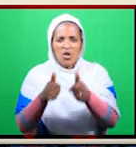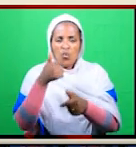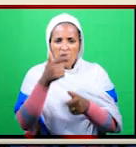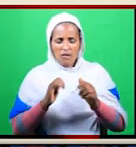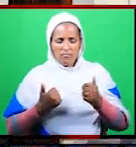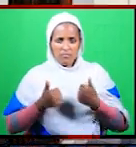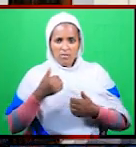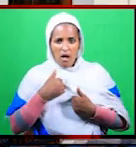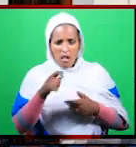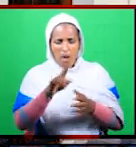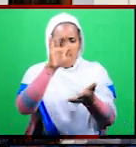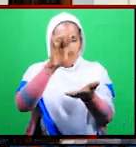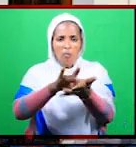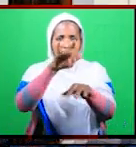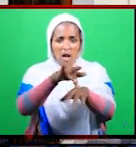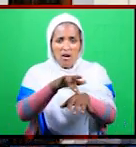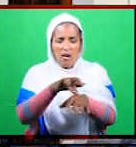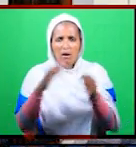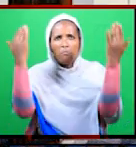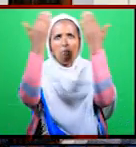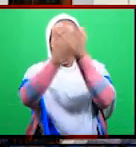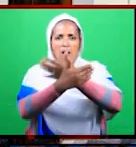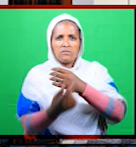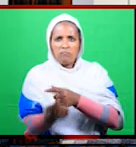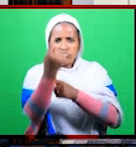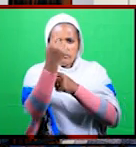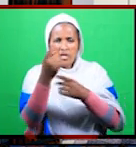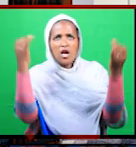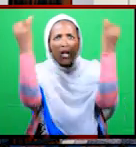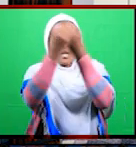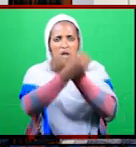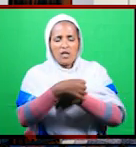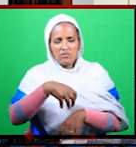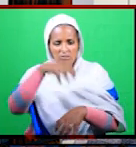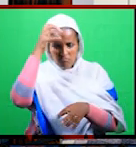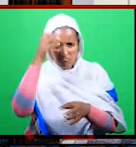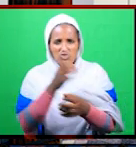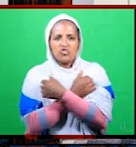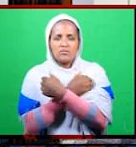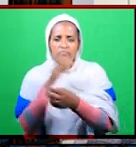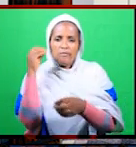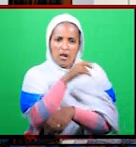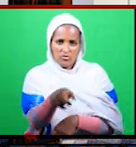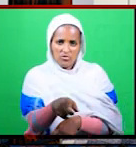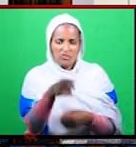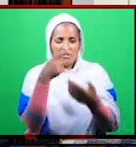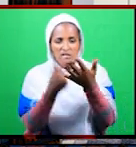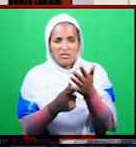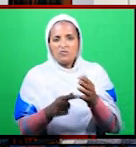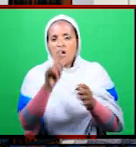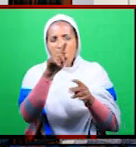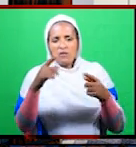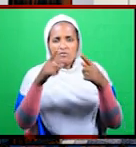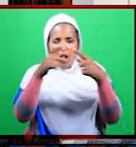አይምሰለው፣ አንዳች ነገር የሚያገኝ አይምሰለው በማለት ያዕቆብ ምዕራፍ 1 ከቁጥር 6 እስከ 8 ባለው